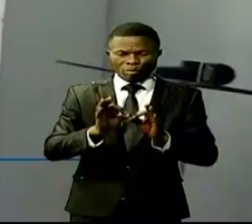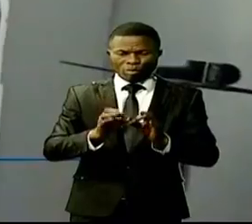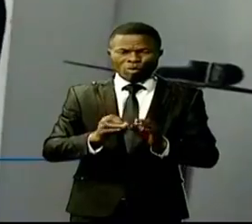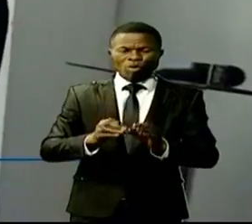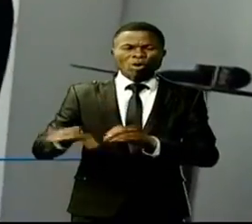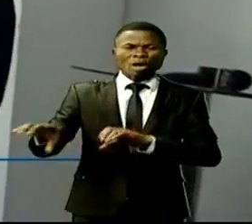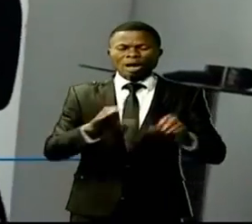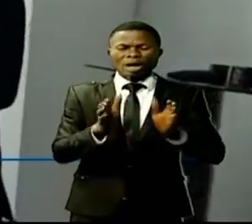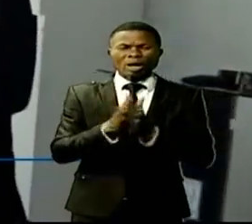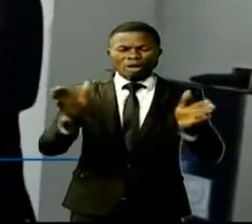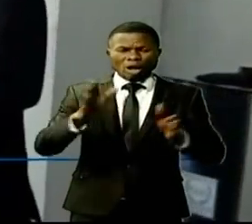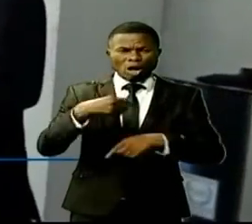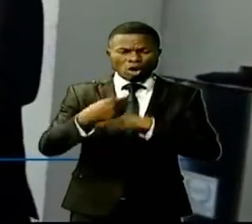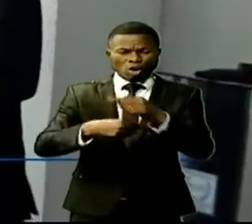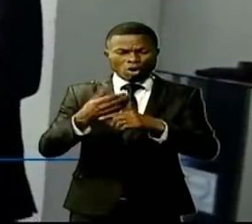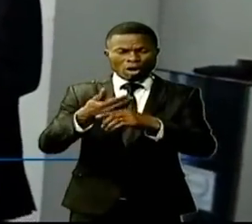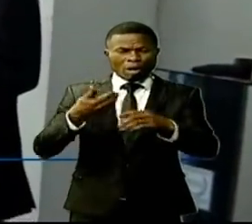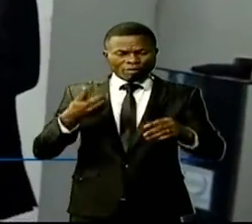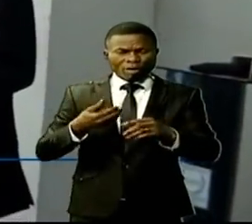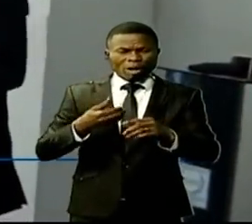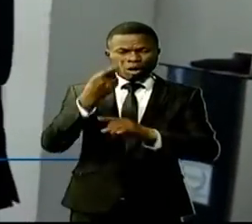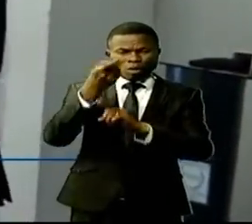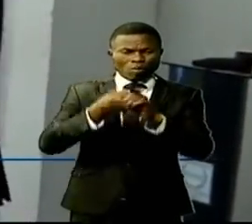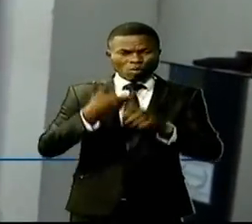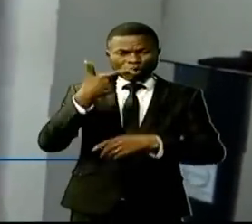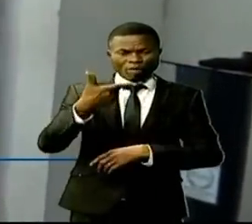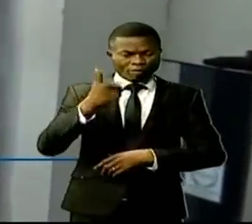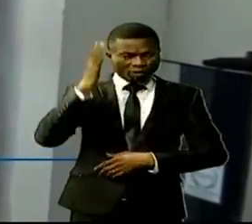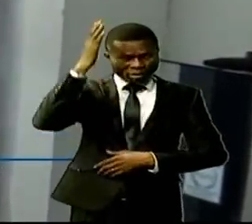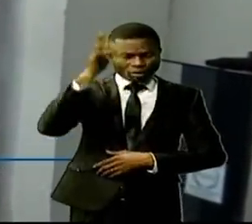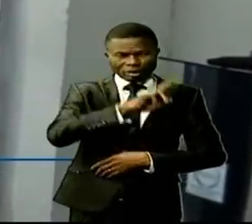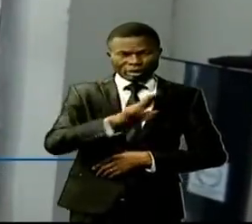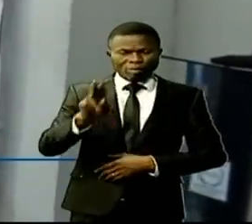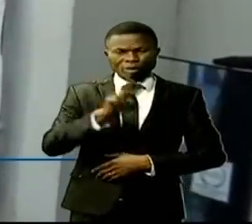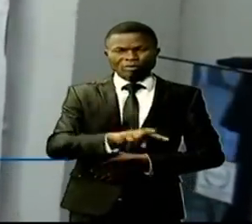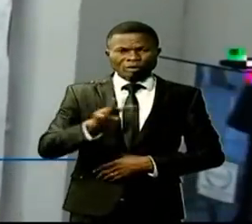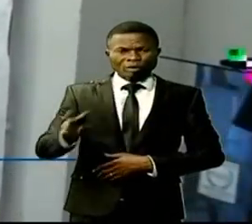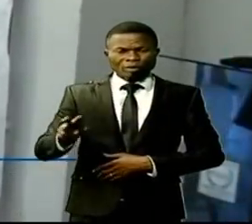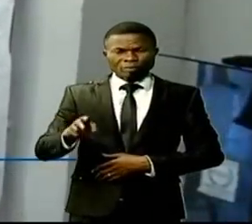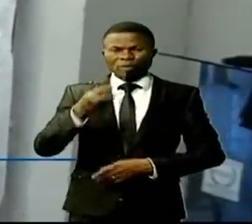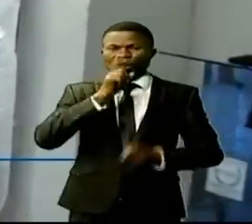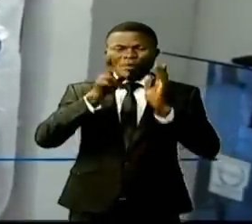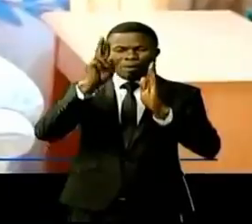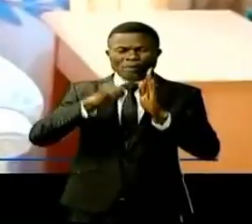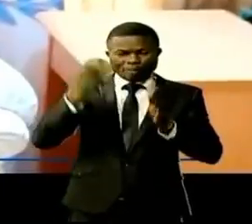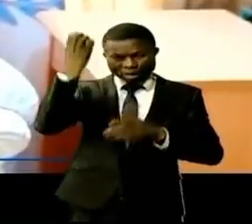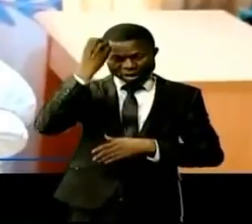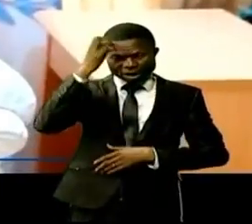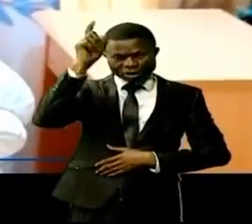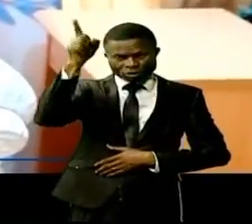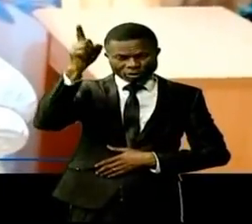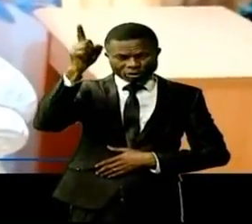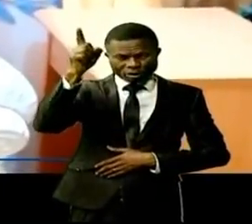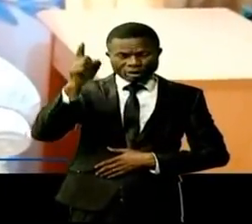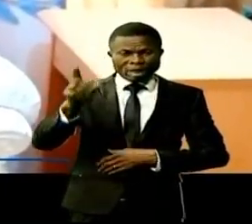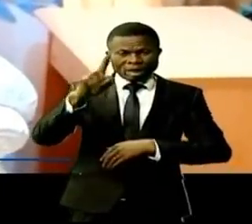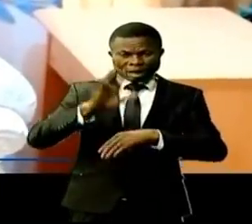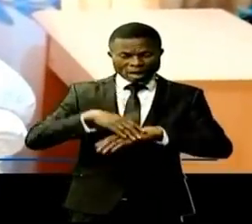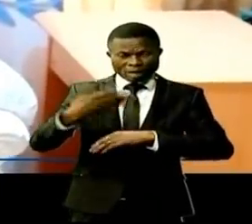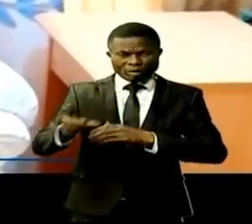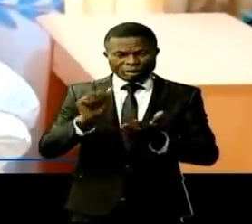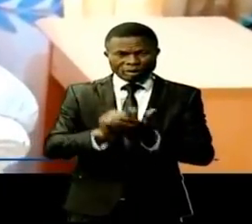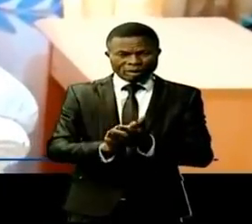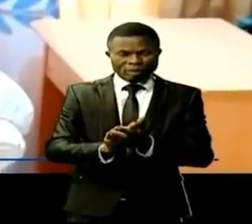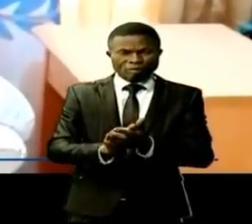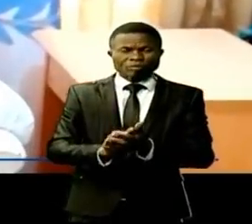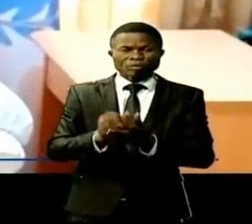qui aura lieu au mois de février 2022 au Parlement européen. Enfin, cette journée a été